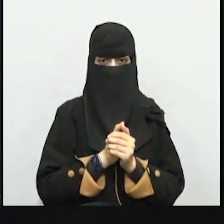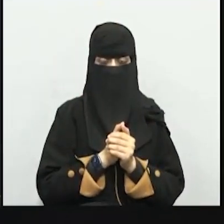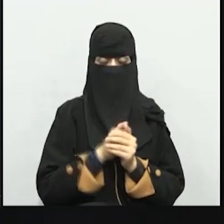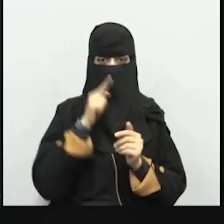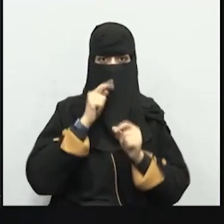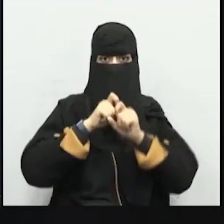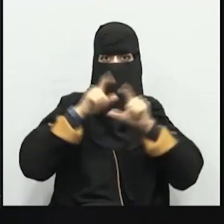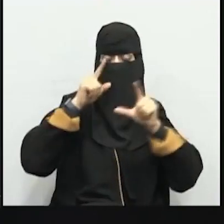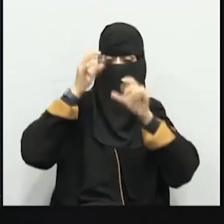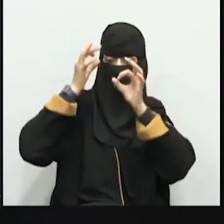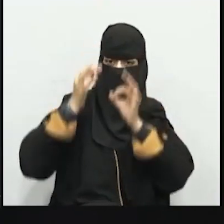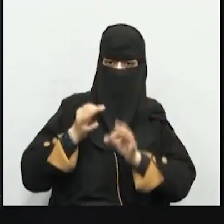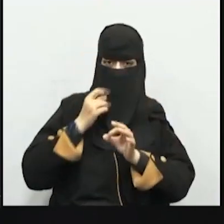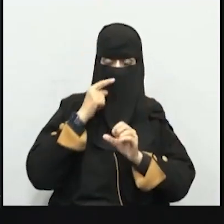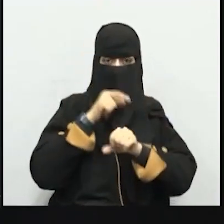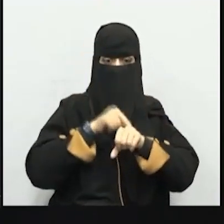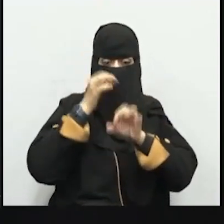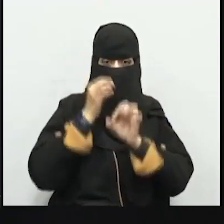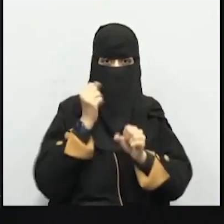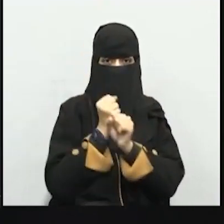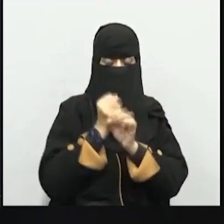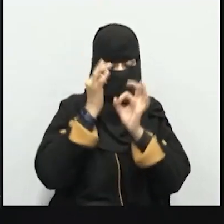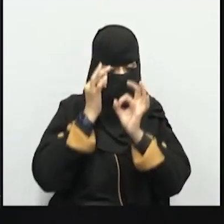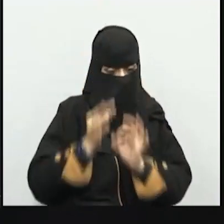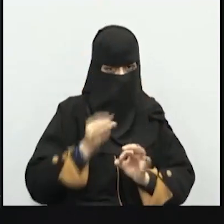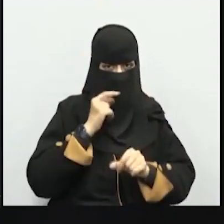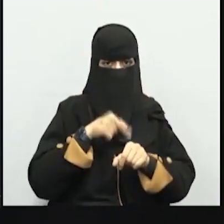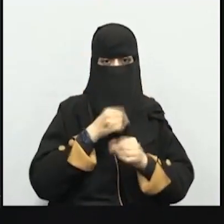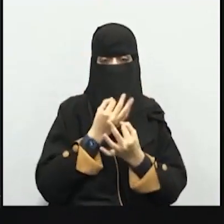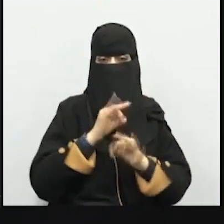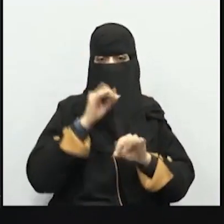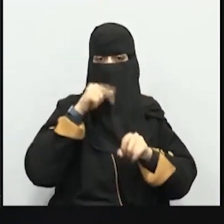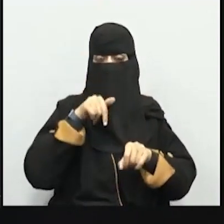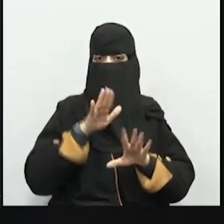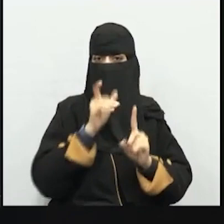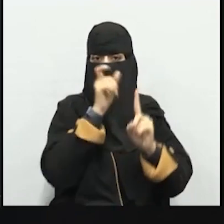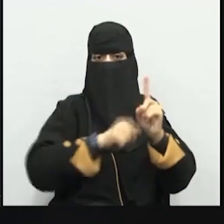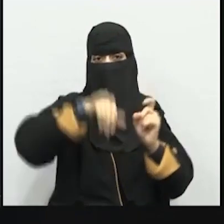يوضح دقة وانضباط خادم الحرمين الشريفين الملك سلمان بن عبد العزيز.